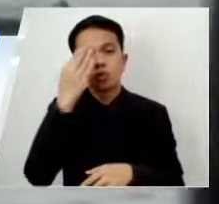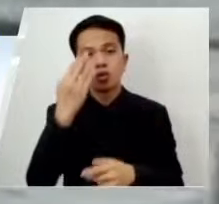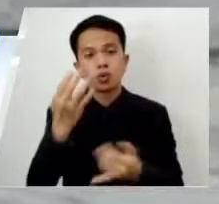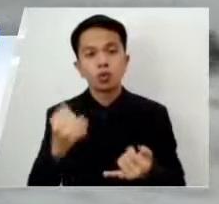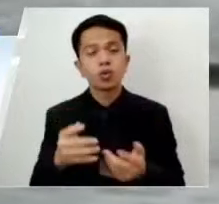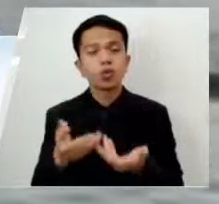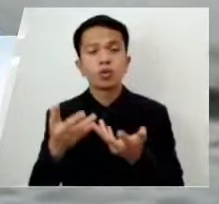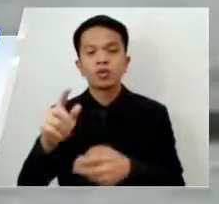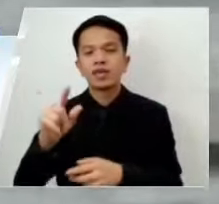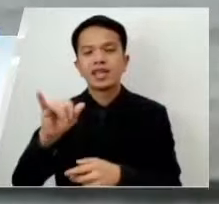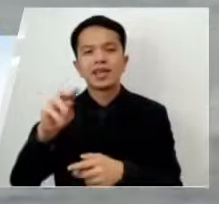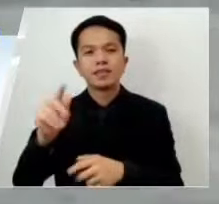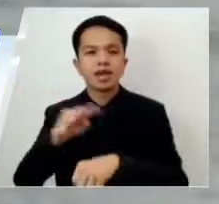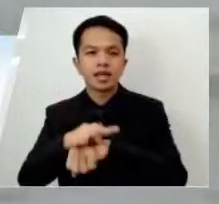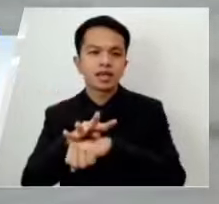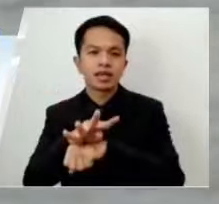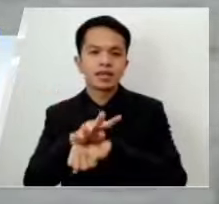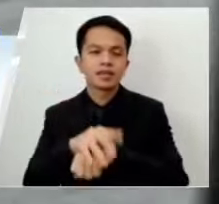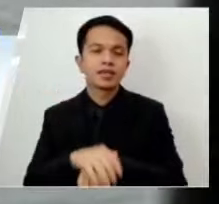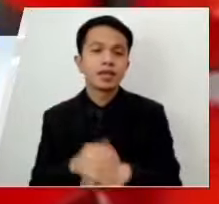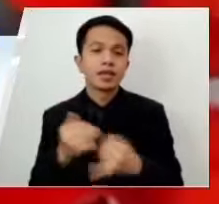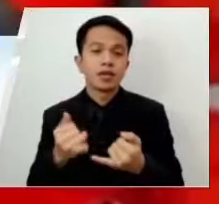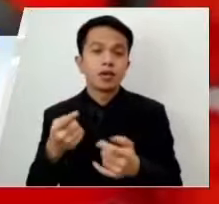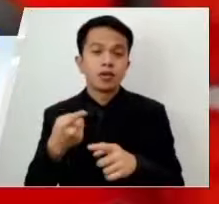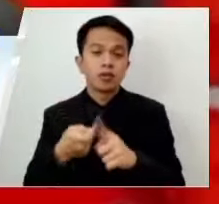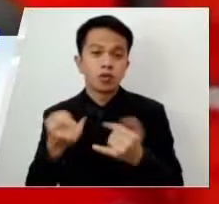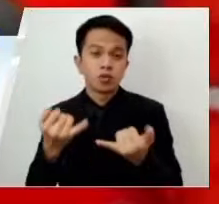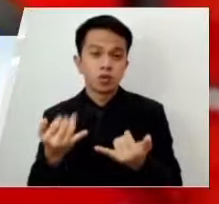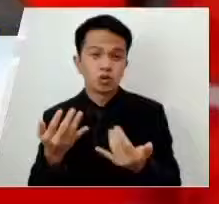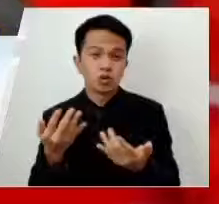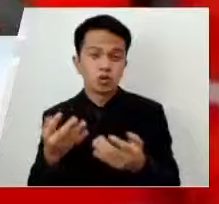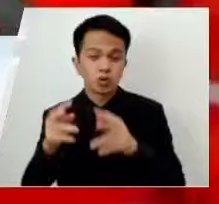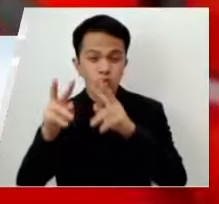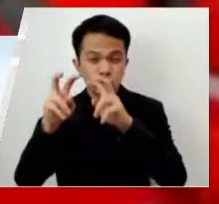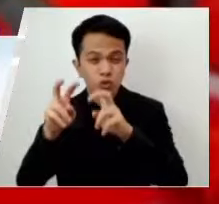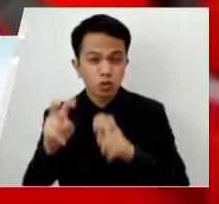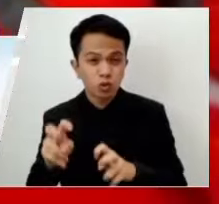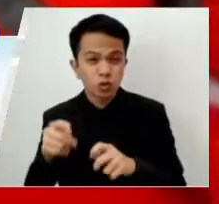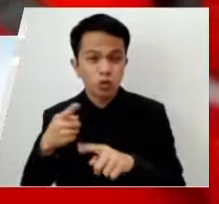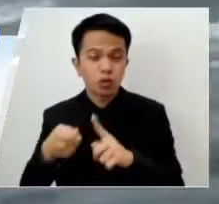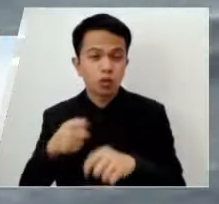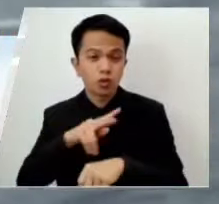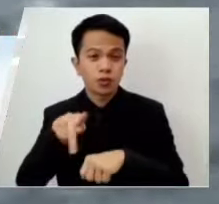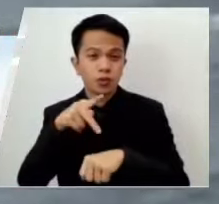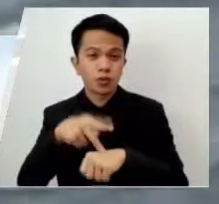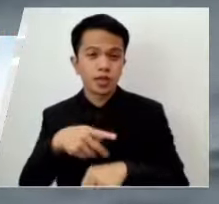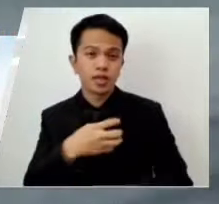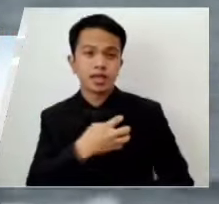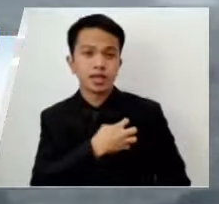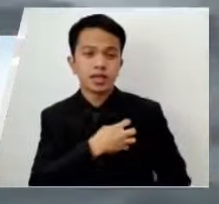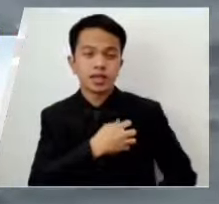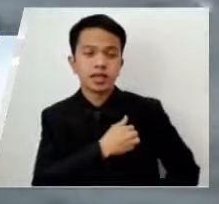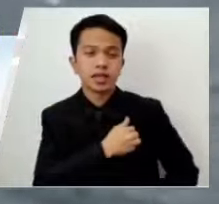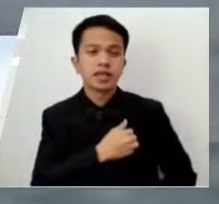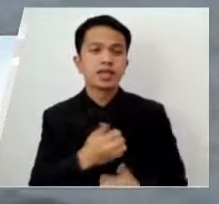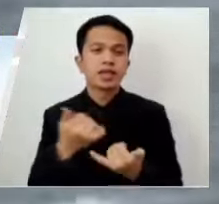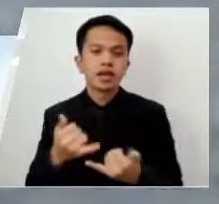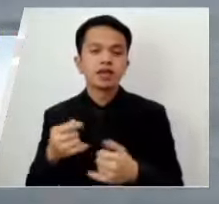Bataan. Base yan sa pinakabagong aerial inspection ng Philippine Coast Guard ngayong araw. Ayon sa salvaging